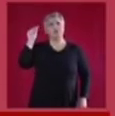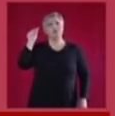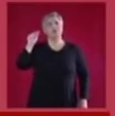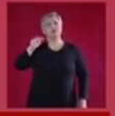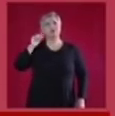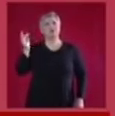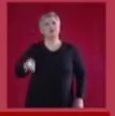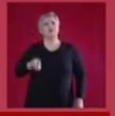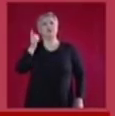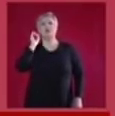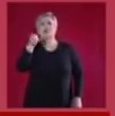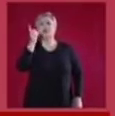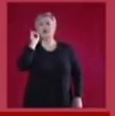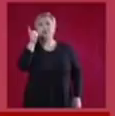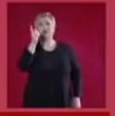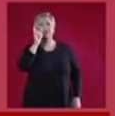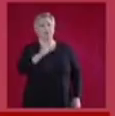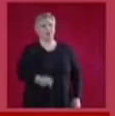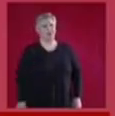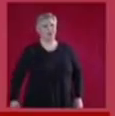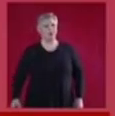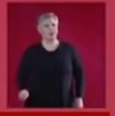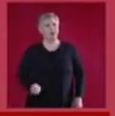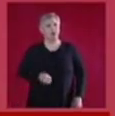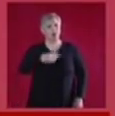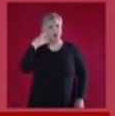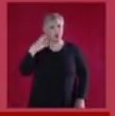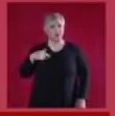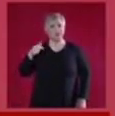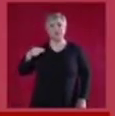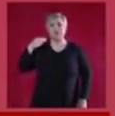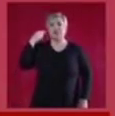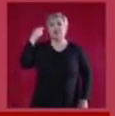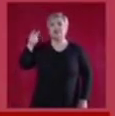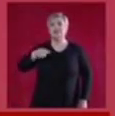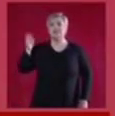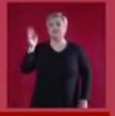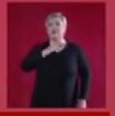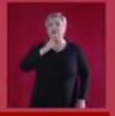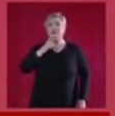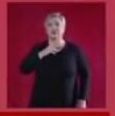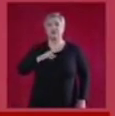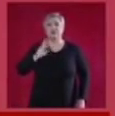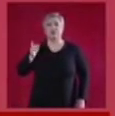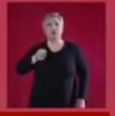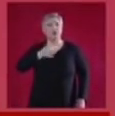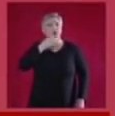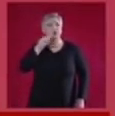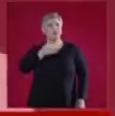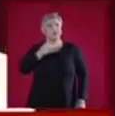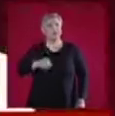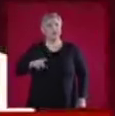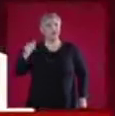έχω την αίσθηση ότι είναι ο πρώτος υποψήφιος πρωθυπουργός ο οποίος όταν μιλάει προγραμματικά απειλεί τον ελληνικό